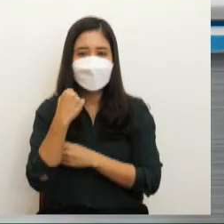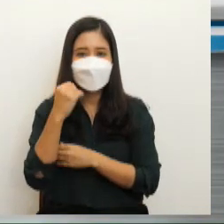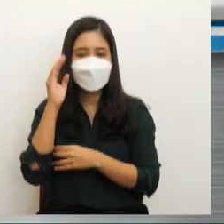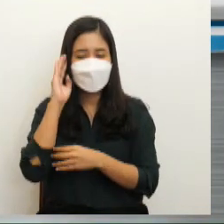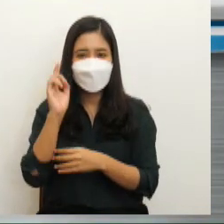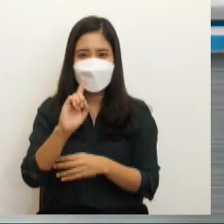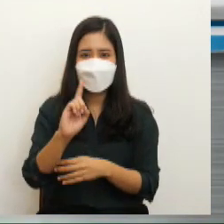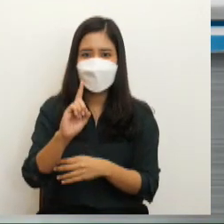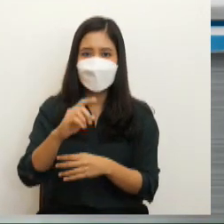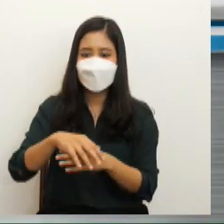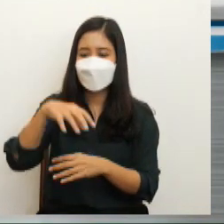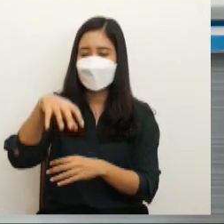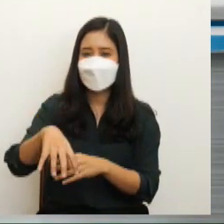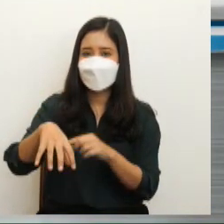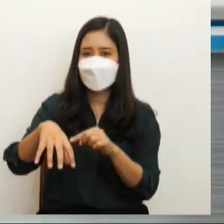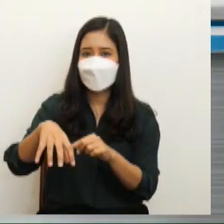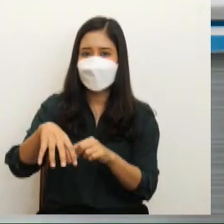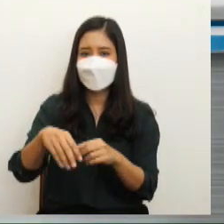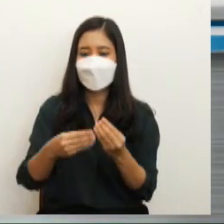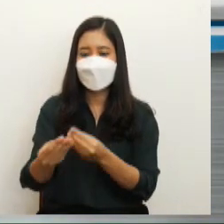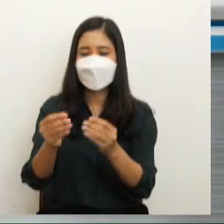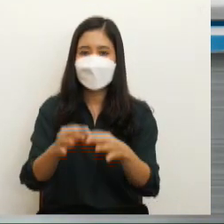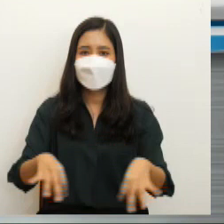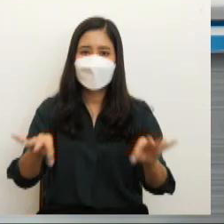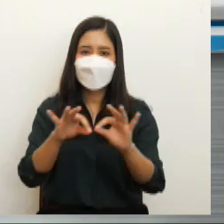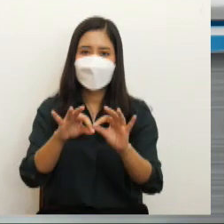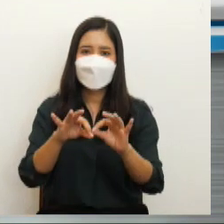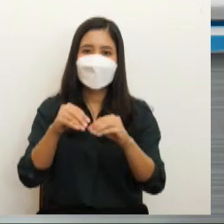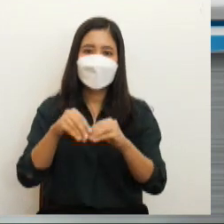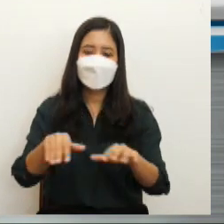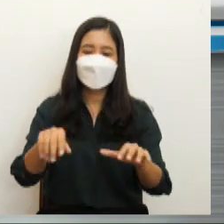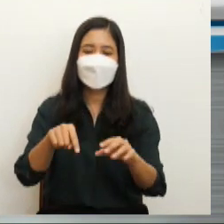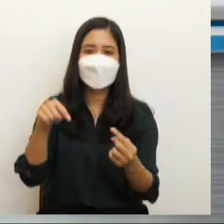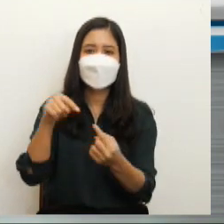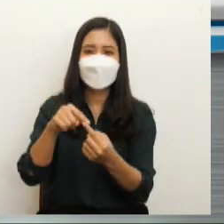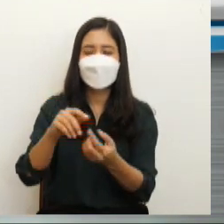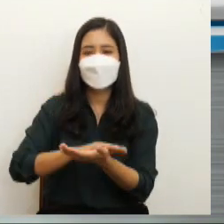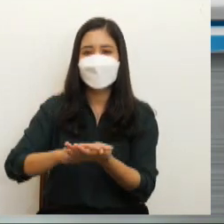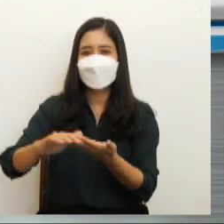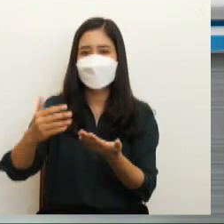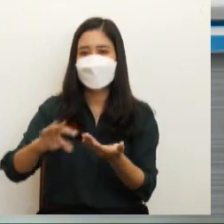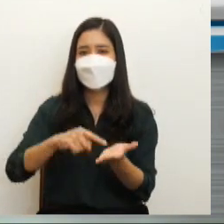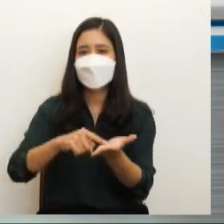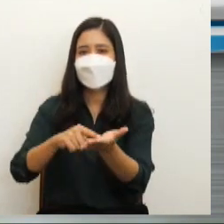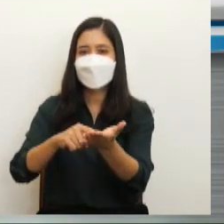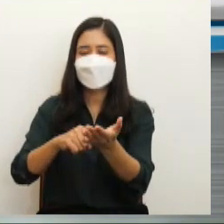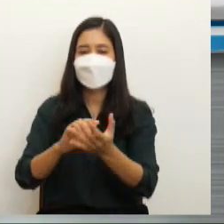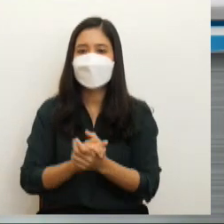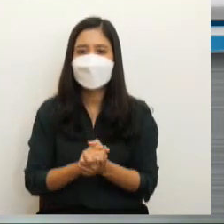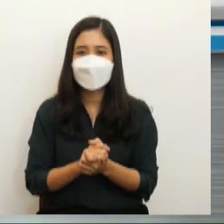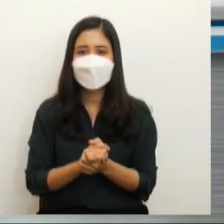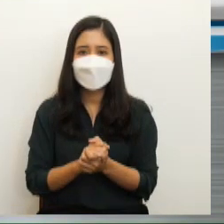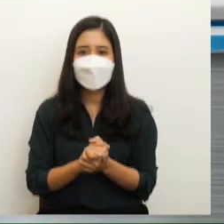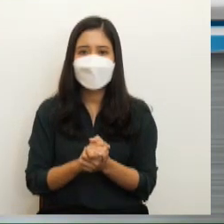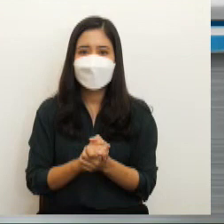เนี่ยได้ดำเนินการภารกิจสำคัญอันนี้ไปด้วยความเรียบร้อยแล้วนะคะคราวนี้เราก็มา